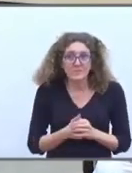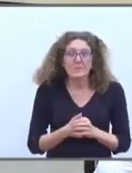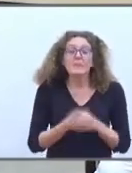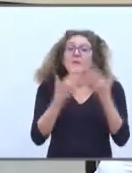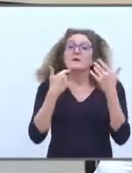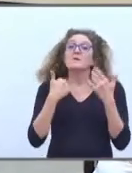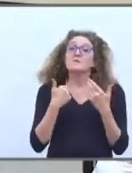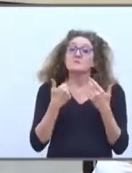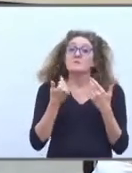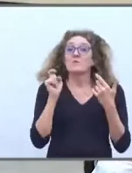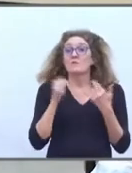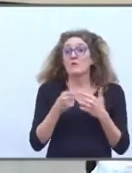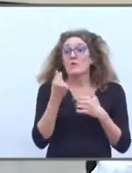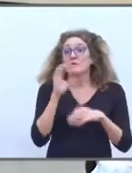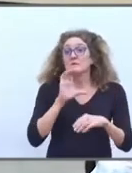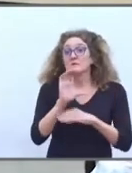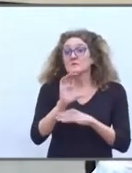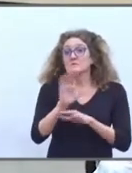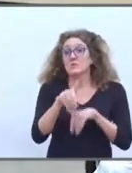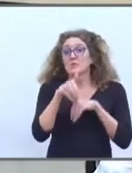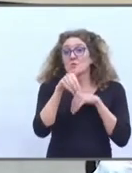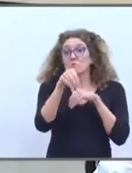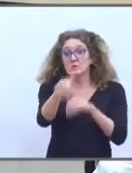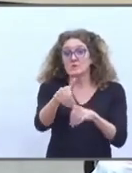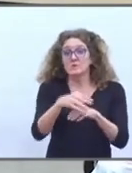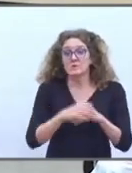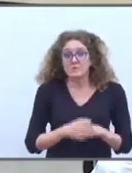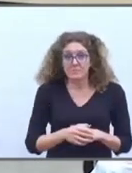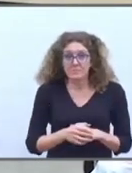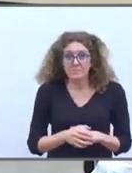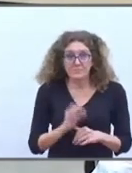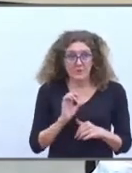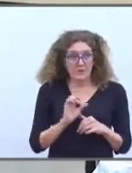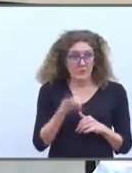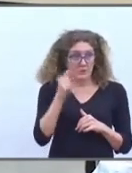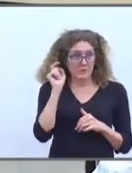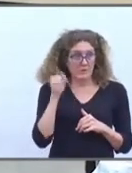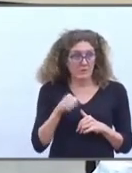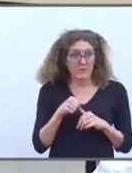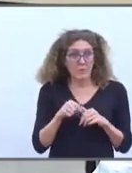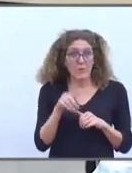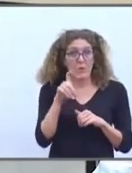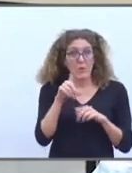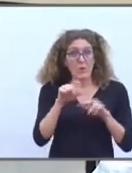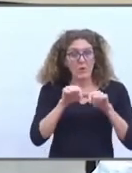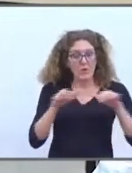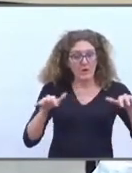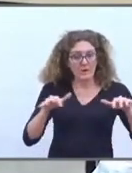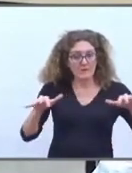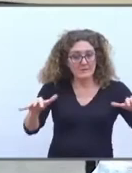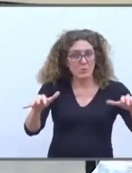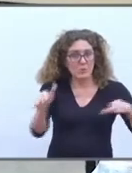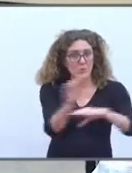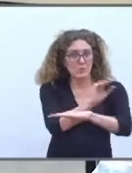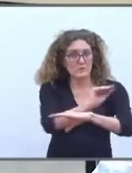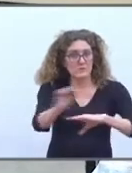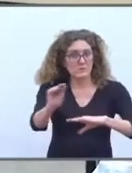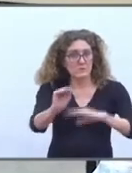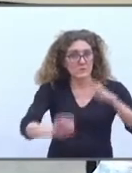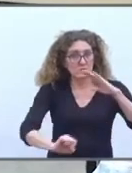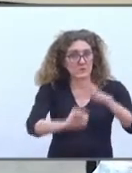faut réfléchir. Nous allons installer il faut sécuriser l'approvisionnement d'eau sur notre territoire, parce qu'il y a essentiellement la